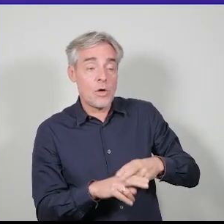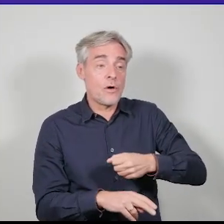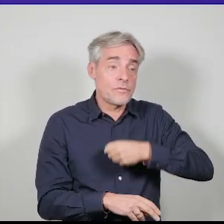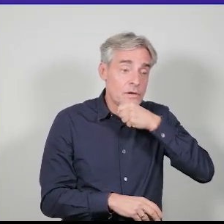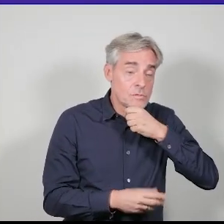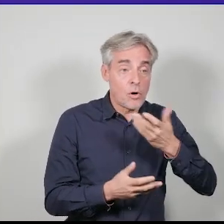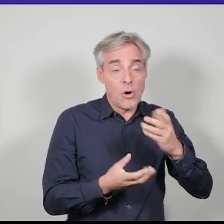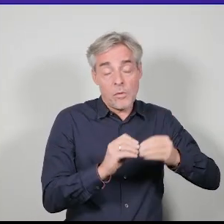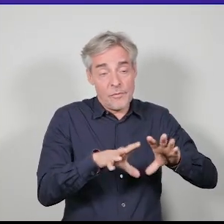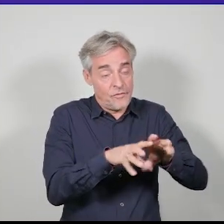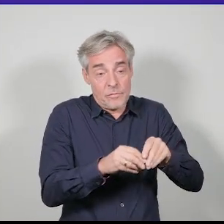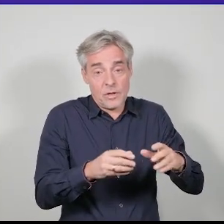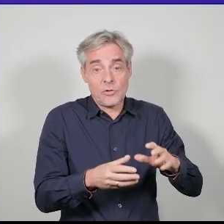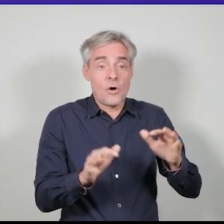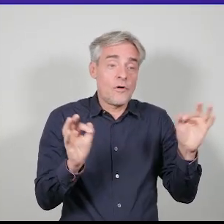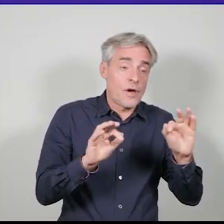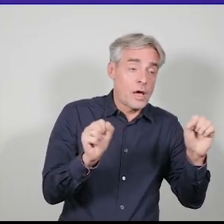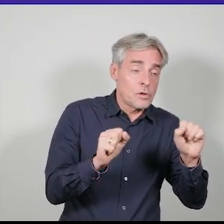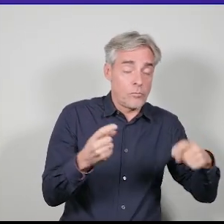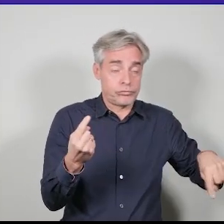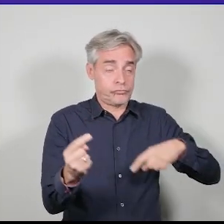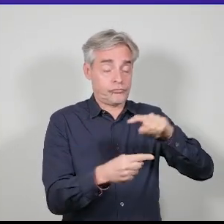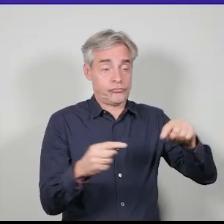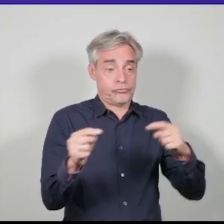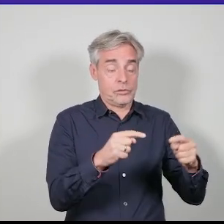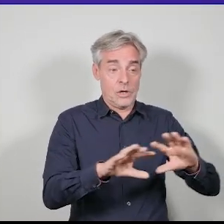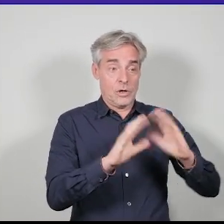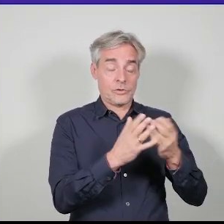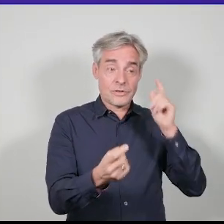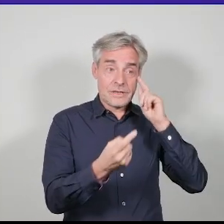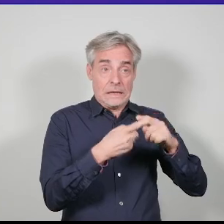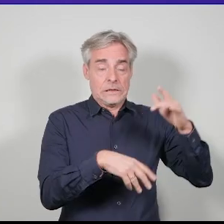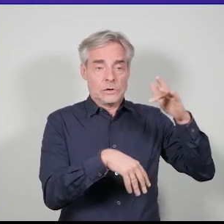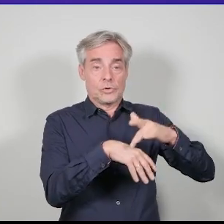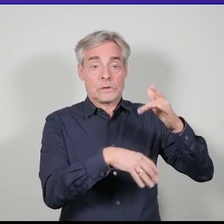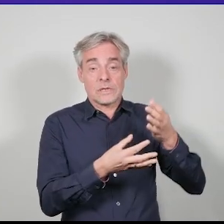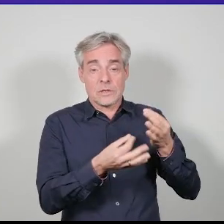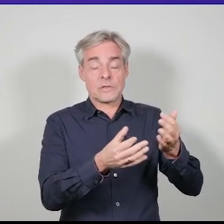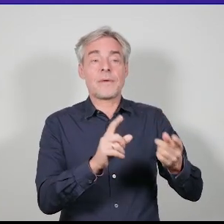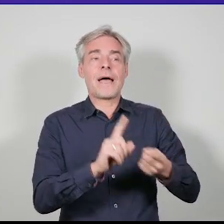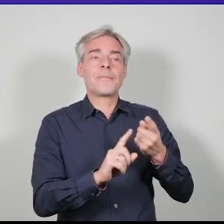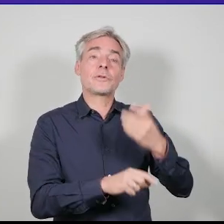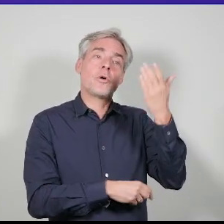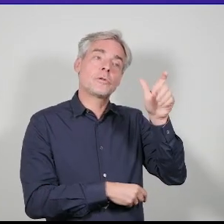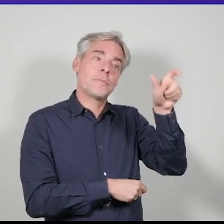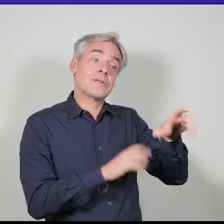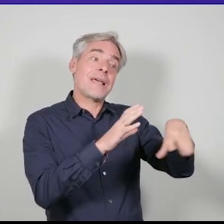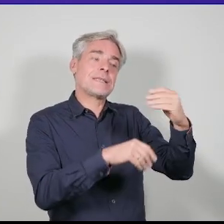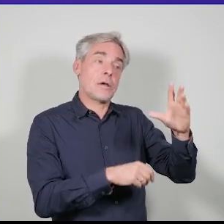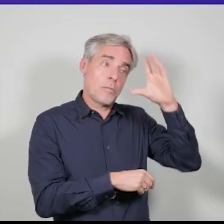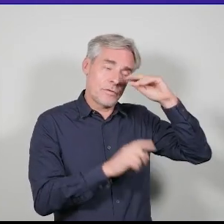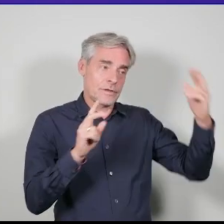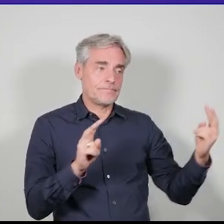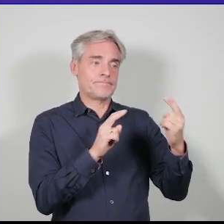aussi, entre frères et sœurs, etc. Donc tous ces sujets un peu sensibles, c'était très important d'avoir un